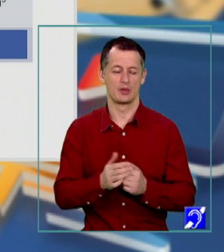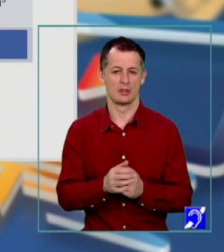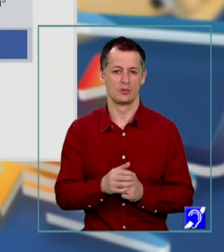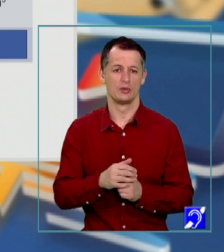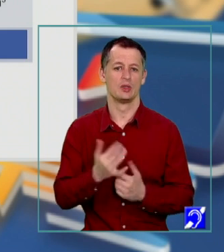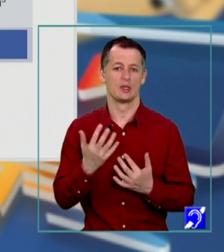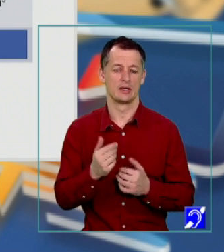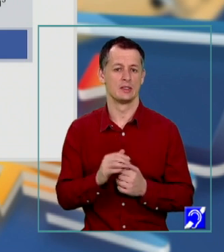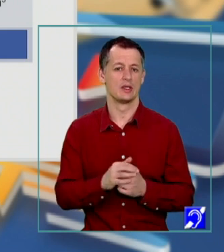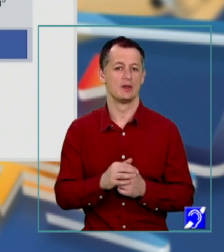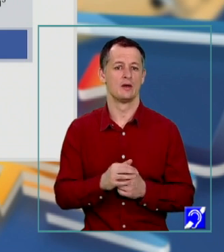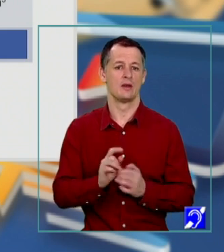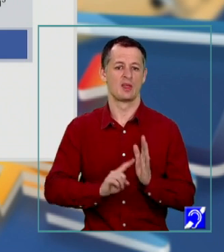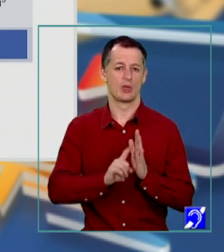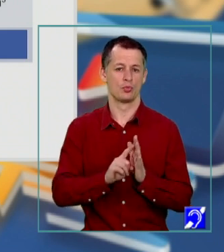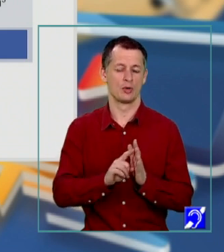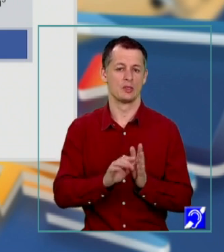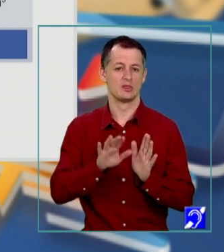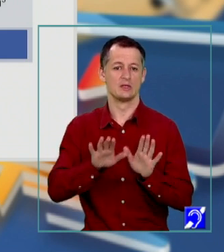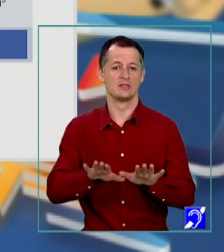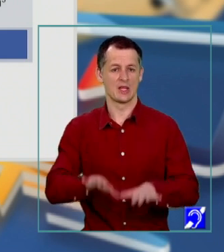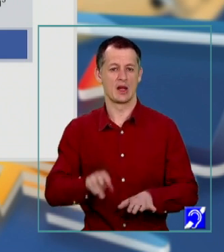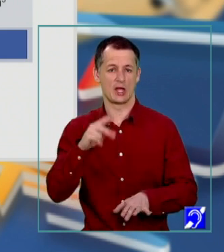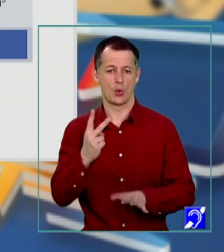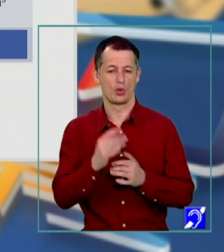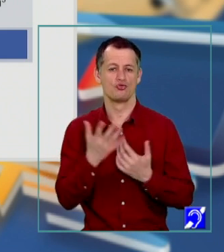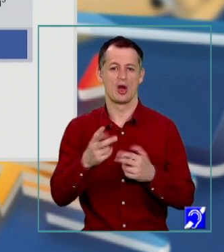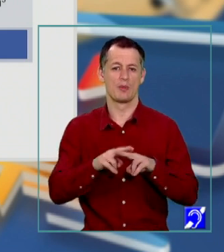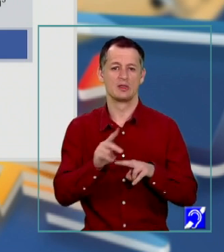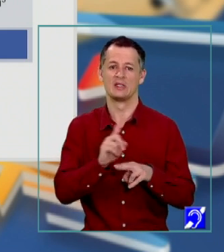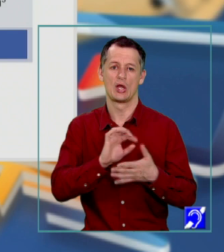valoarea temperaturii în starea 2. Ce ne-a mai rămas necompletat?